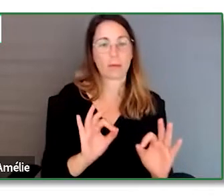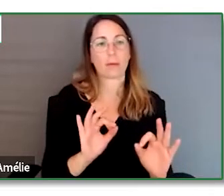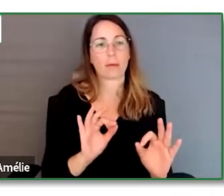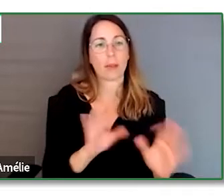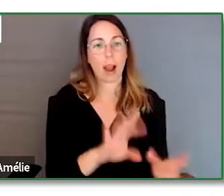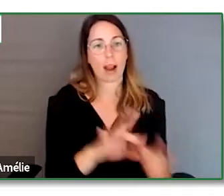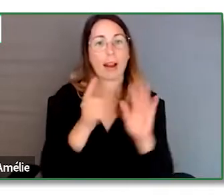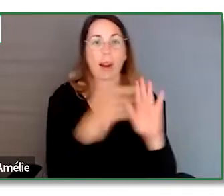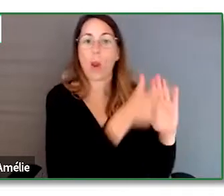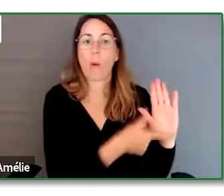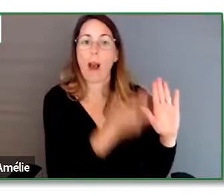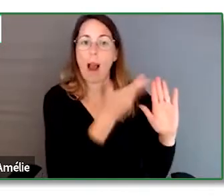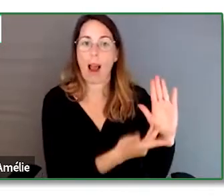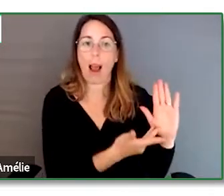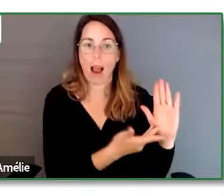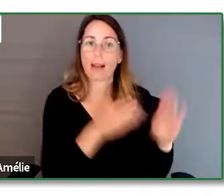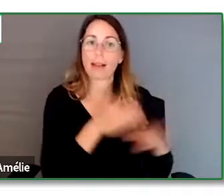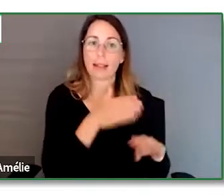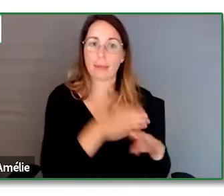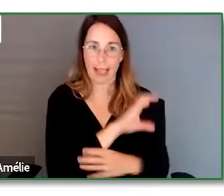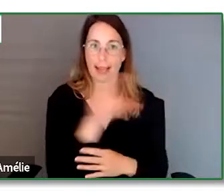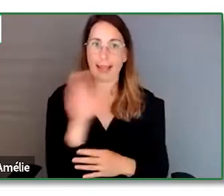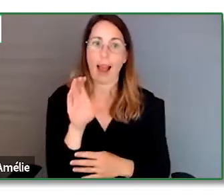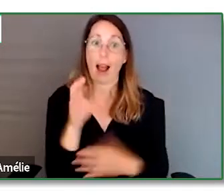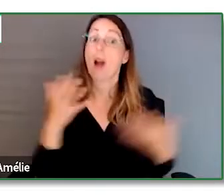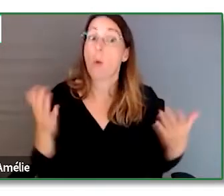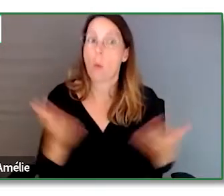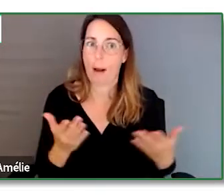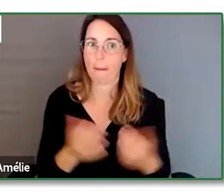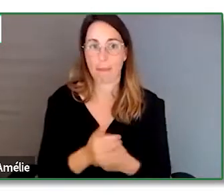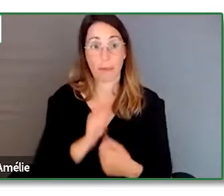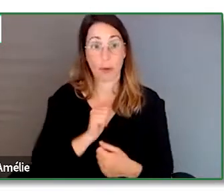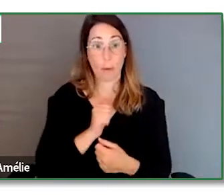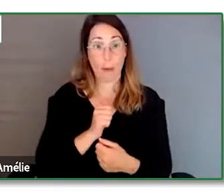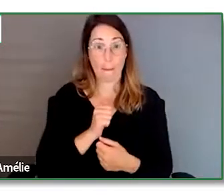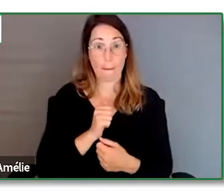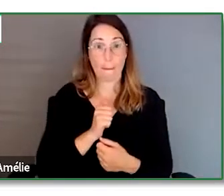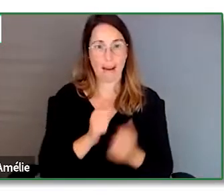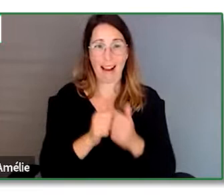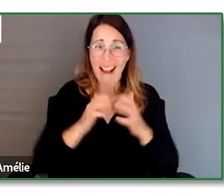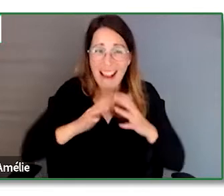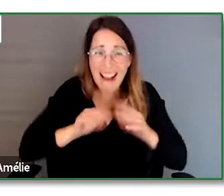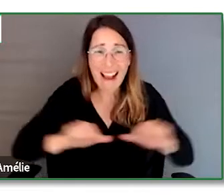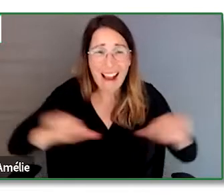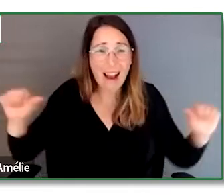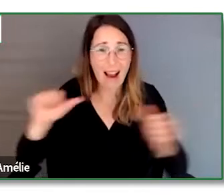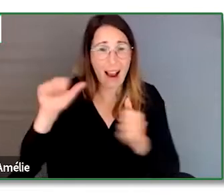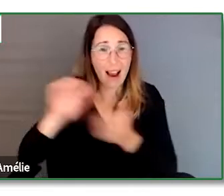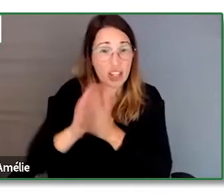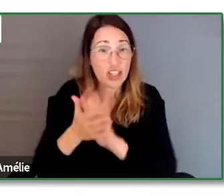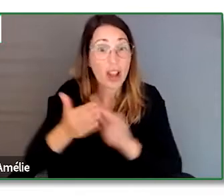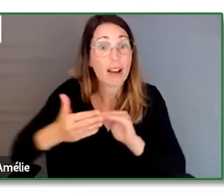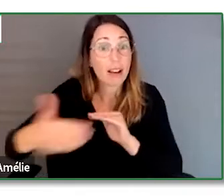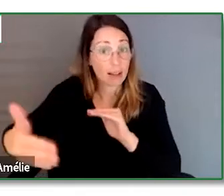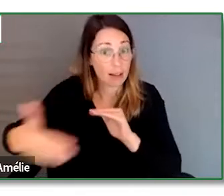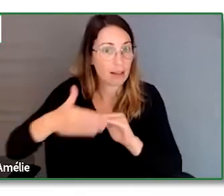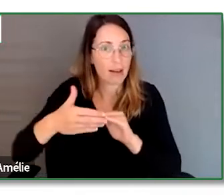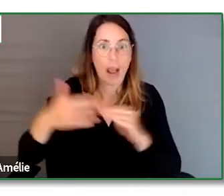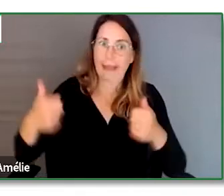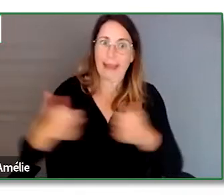c'est que nous sommes une grande agence. Nous la rendre d'ici 2004 va être un défi, mais c'est un défi que nous cherchons à relever.